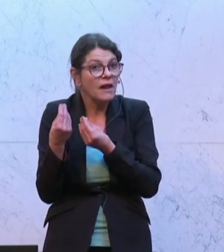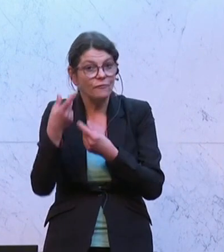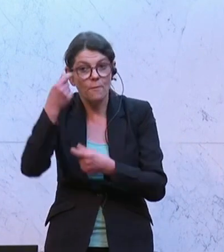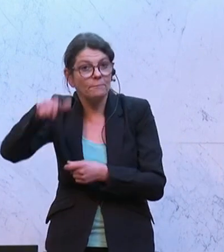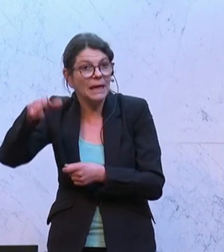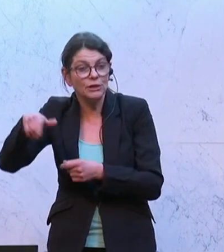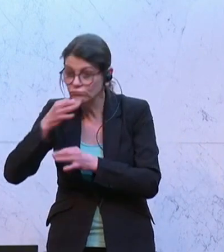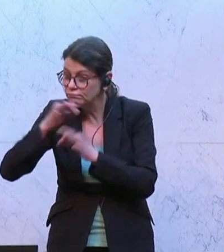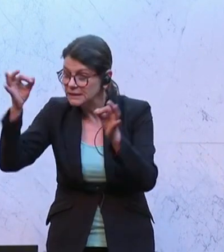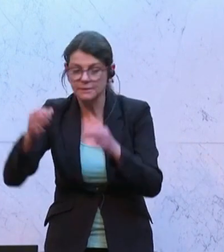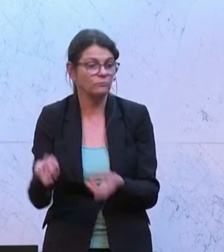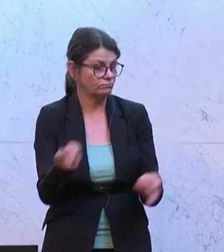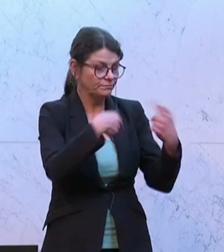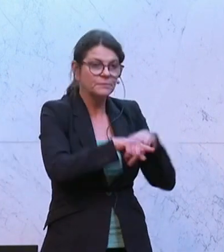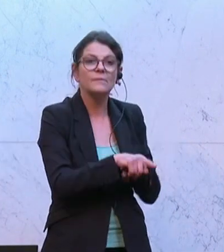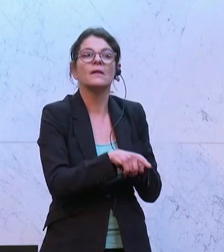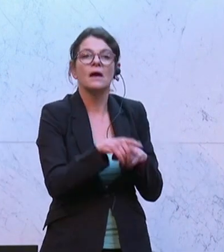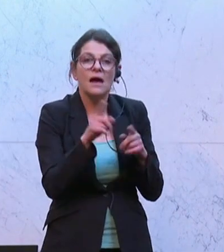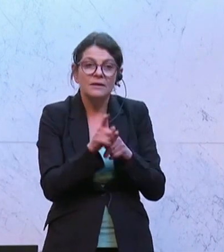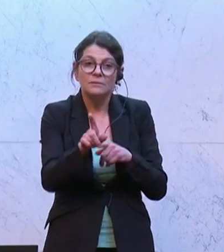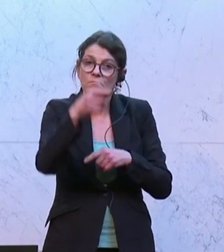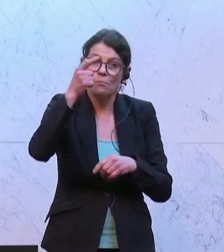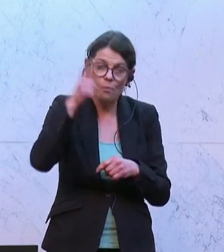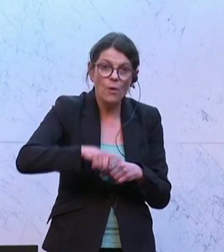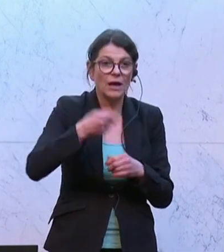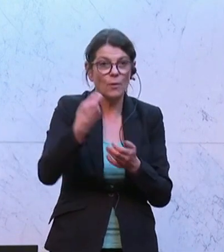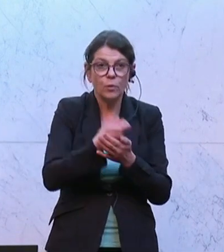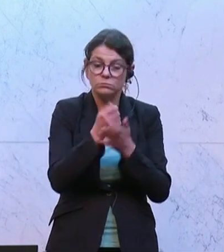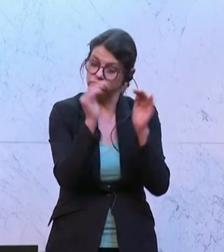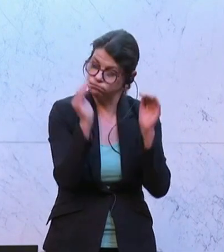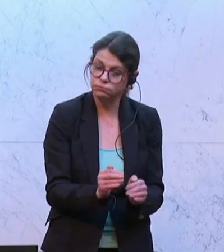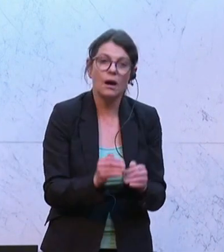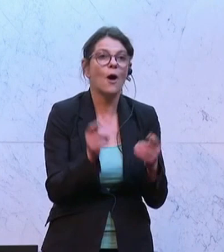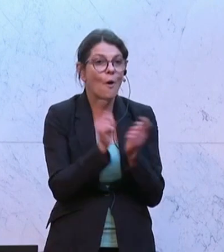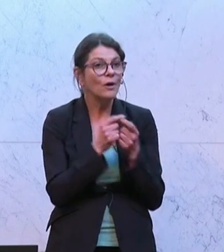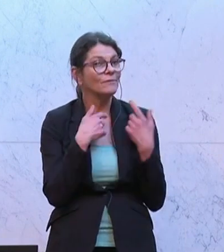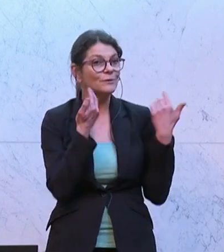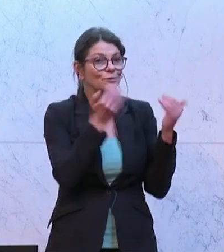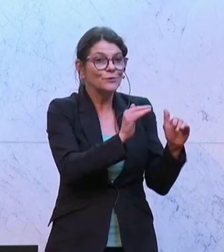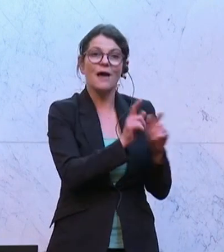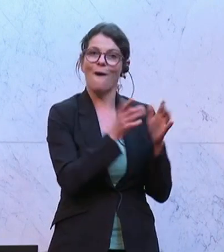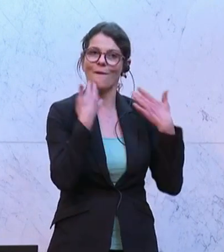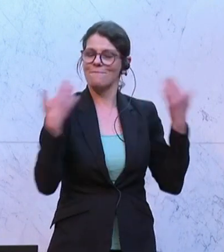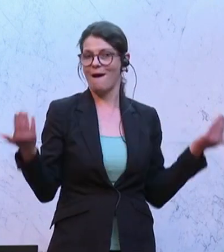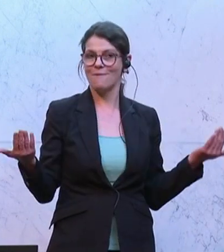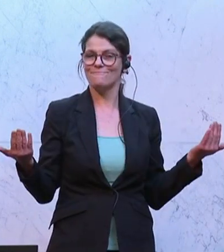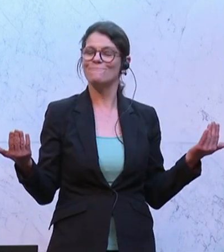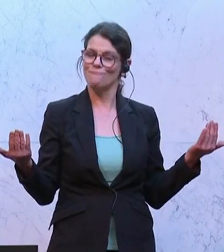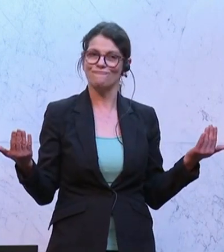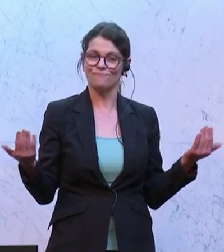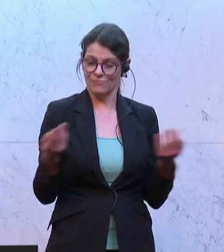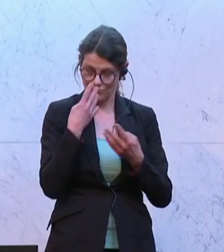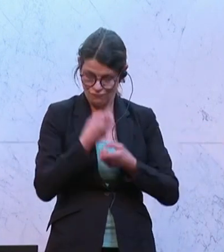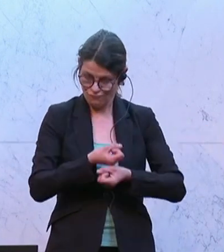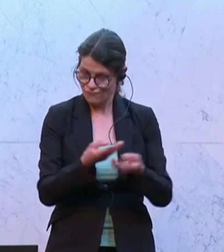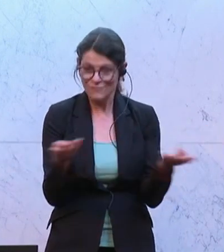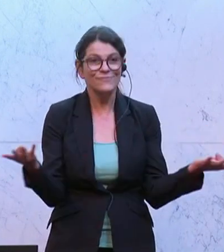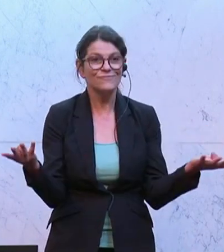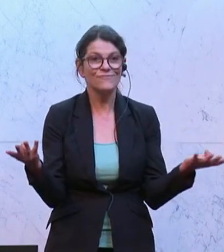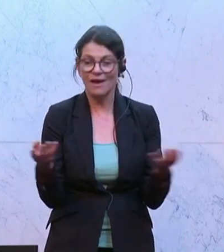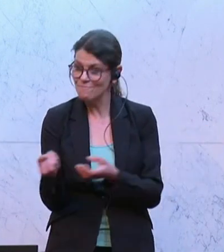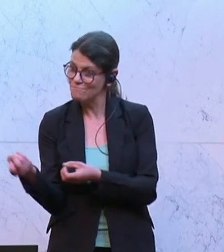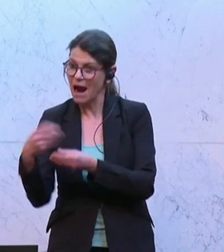diesen Wohnungen leben. Wir senken ihre monatlichen Kosten deutlich und wir schützen damit auch unser Klima. Viele fliegen mit einer